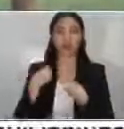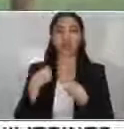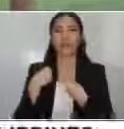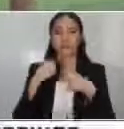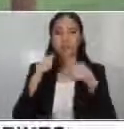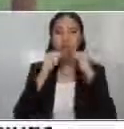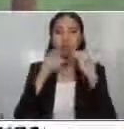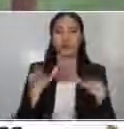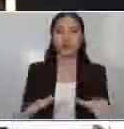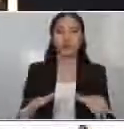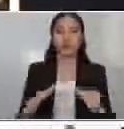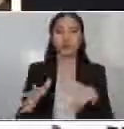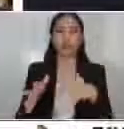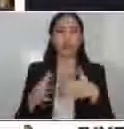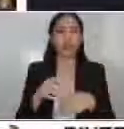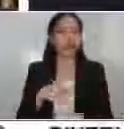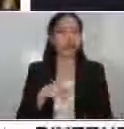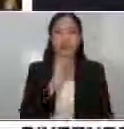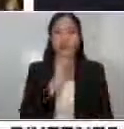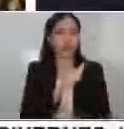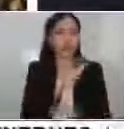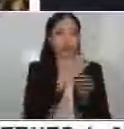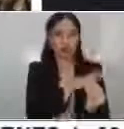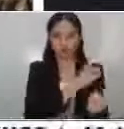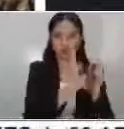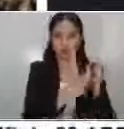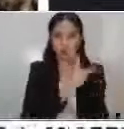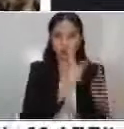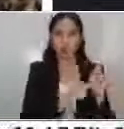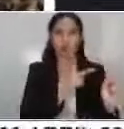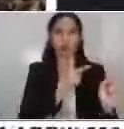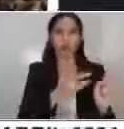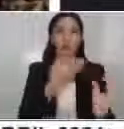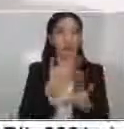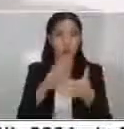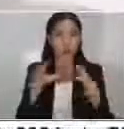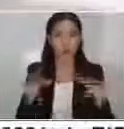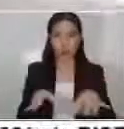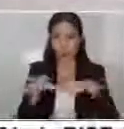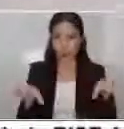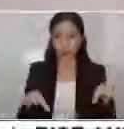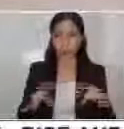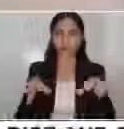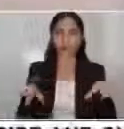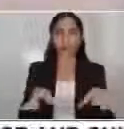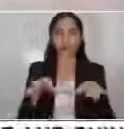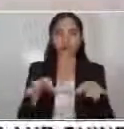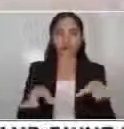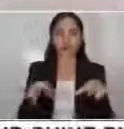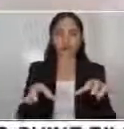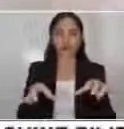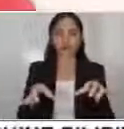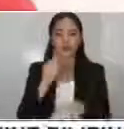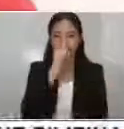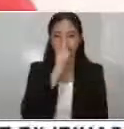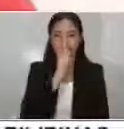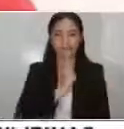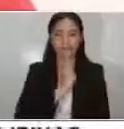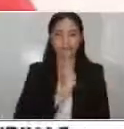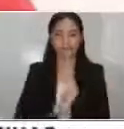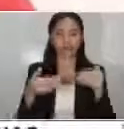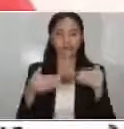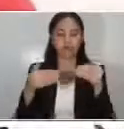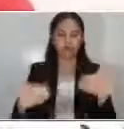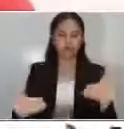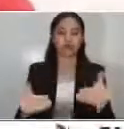niya, pamilya ng nanay niya, yun ang kasama niya ng New Year's Eve at saka Christmas Eve. So ganun siya down to earth.